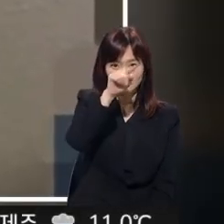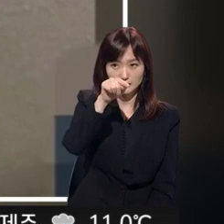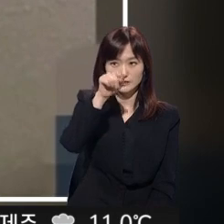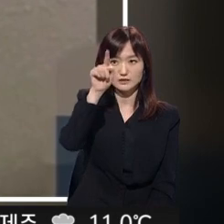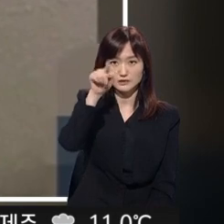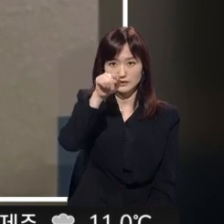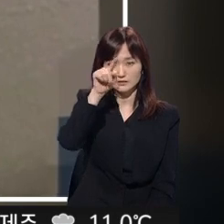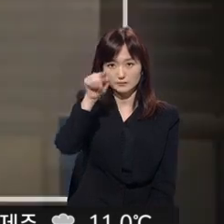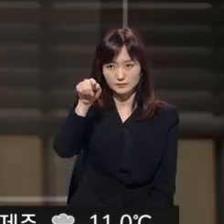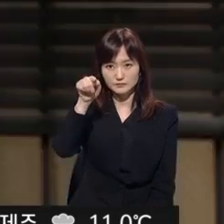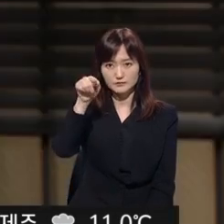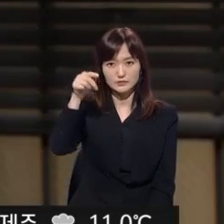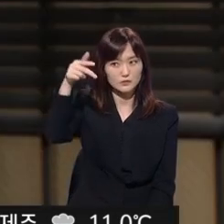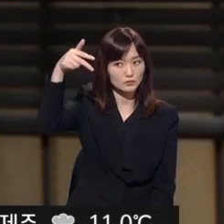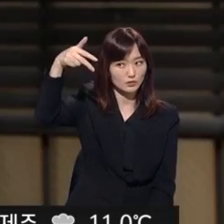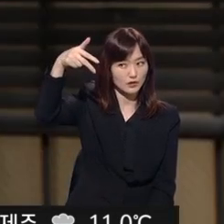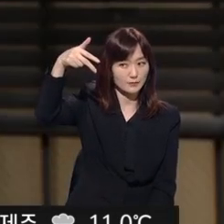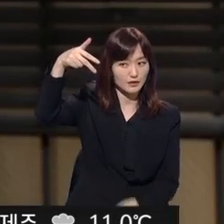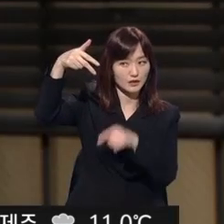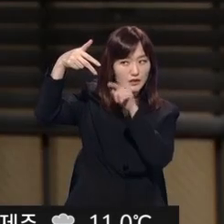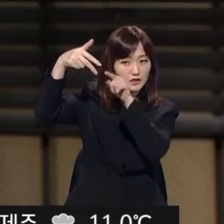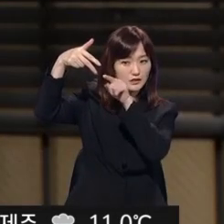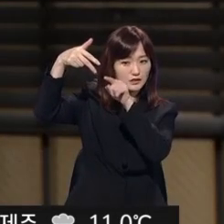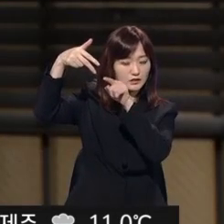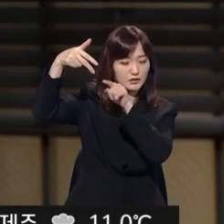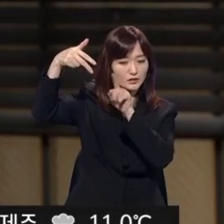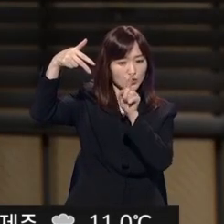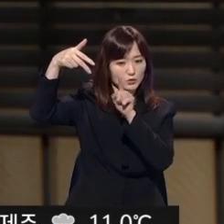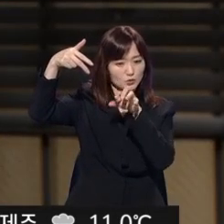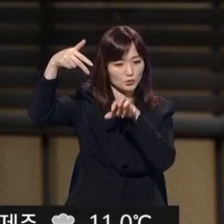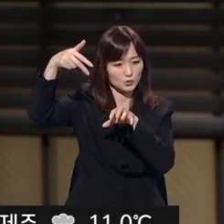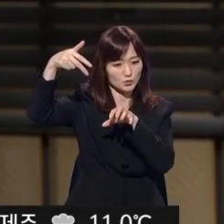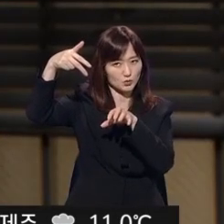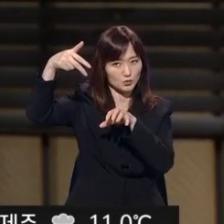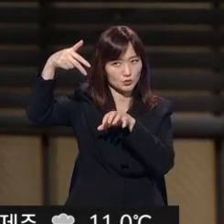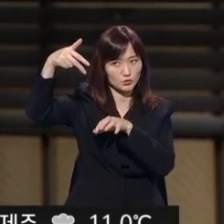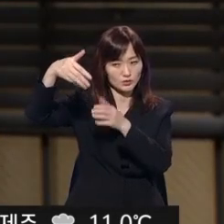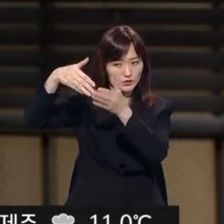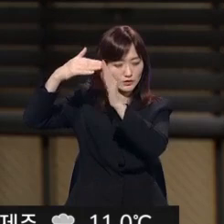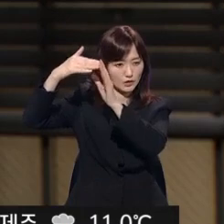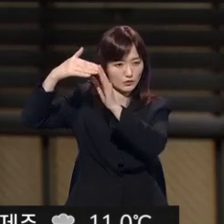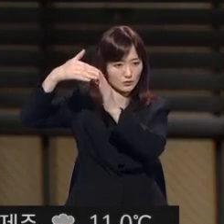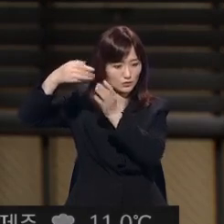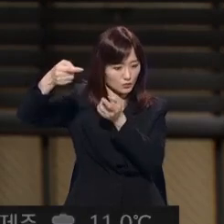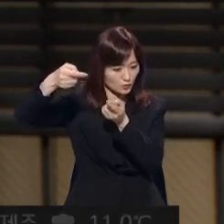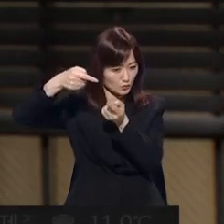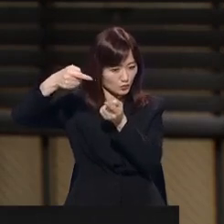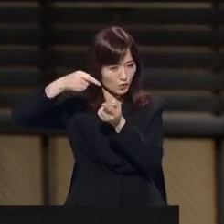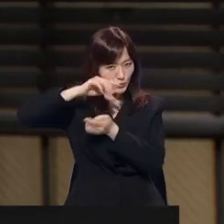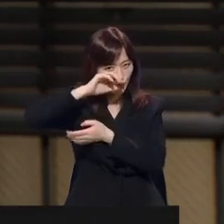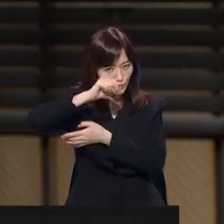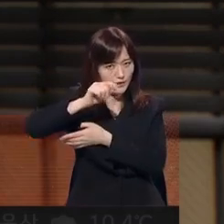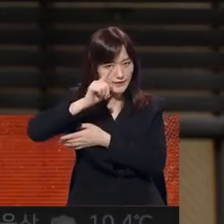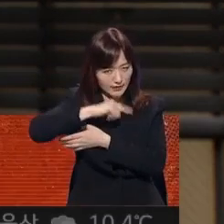표식일 수도 있고요 또 카메라의 어떤 위치를 어디 하면 좋을지 그런 것들을 좀 봤던 것일 수도 있고 어쨌든간에이